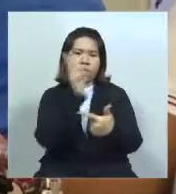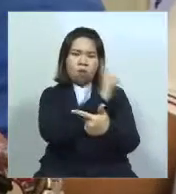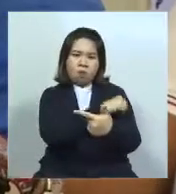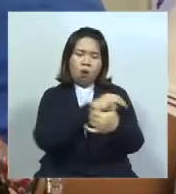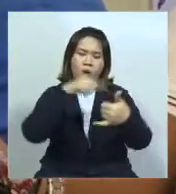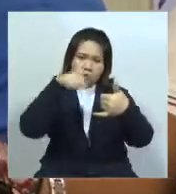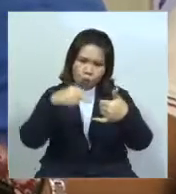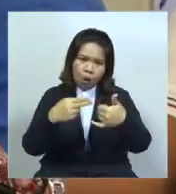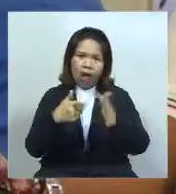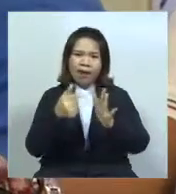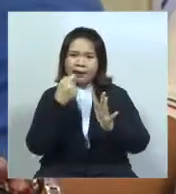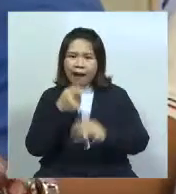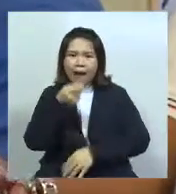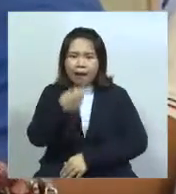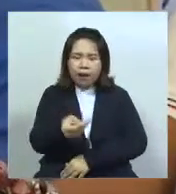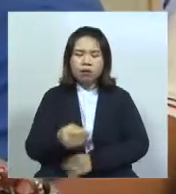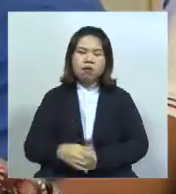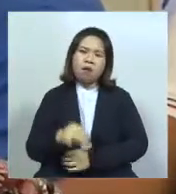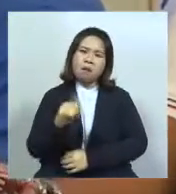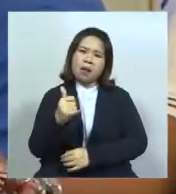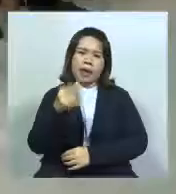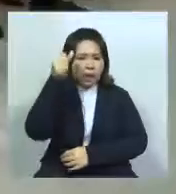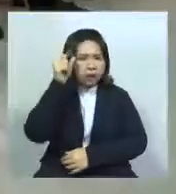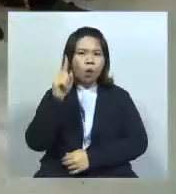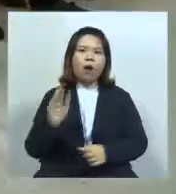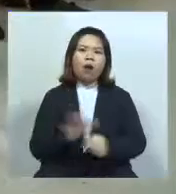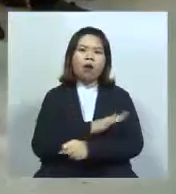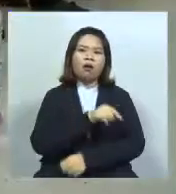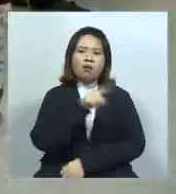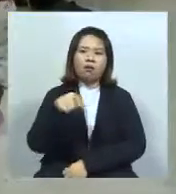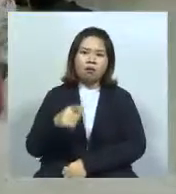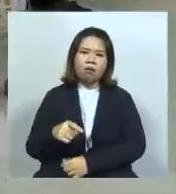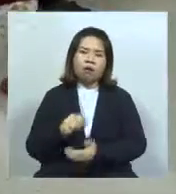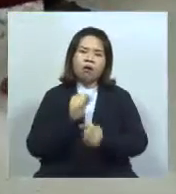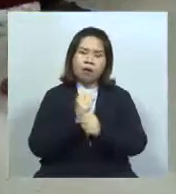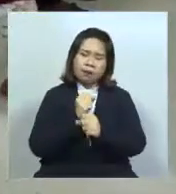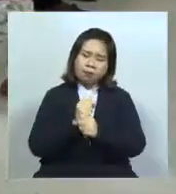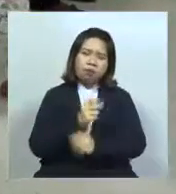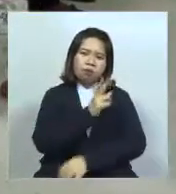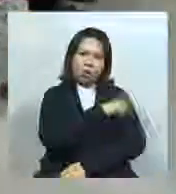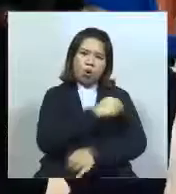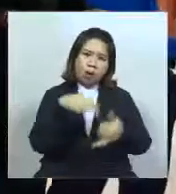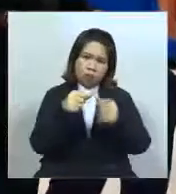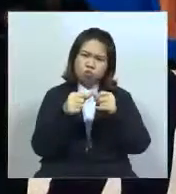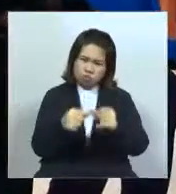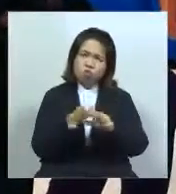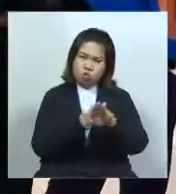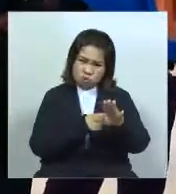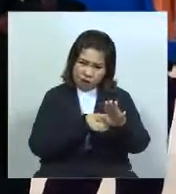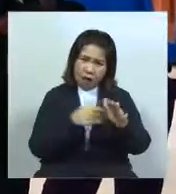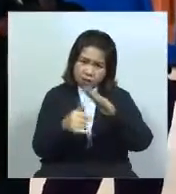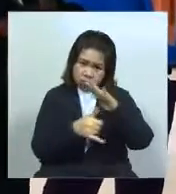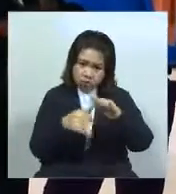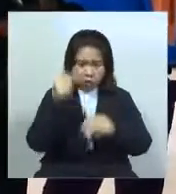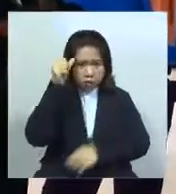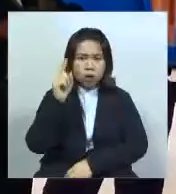จ่ายยาบางคนเนี่ยนะคะใช้เวลาเกือบ1วันกว่าจะรับบริการต่างๆจากโรงพยาบาลได้ครบทุกขั้นต